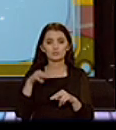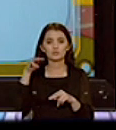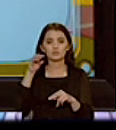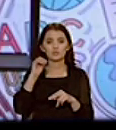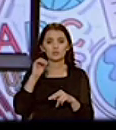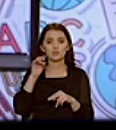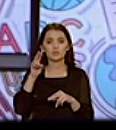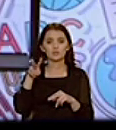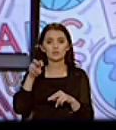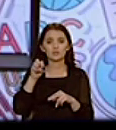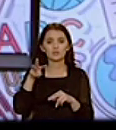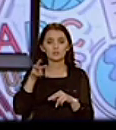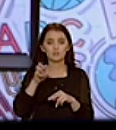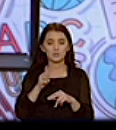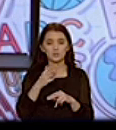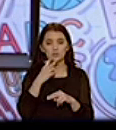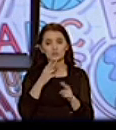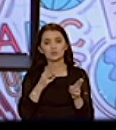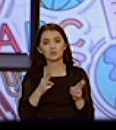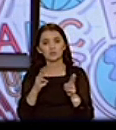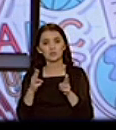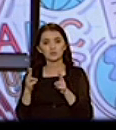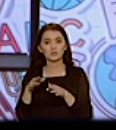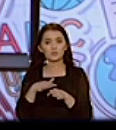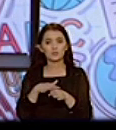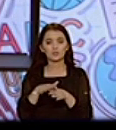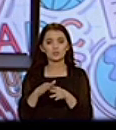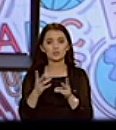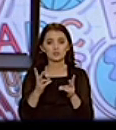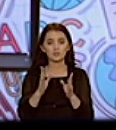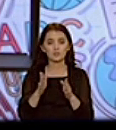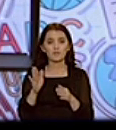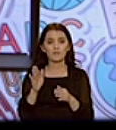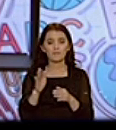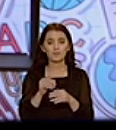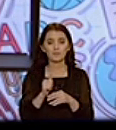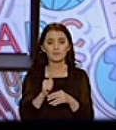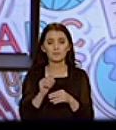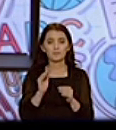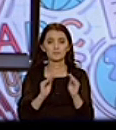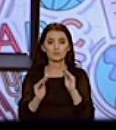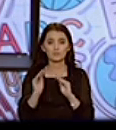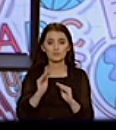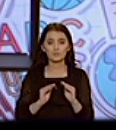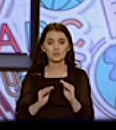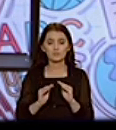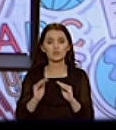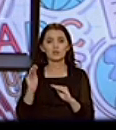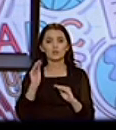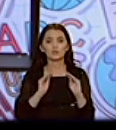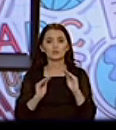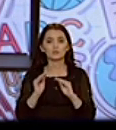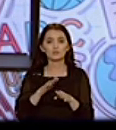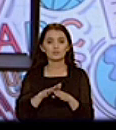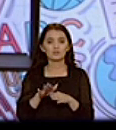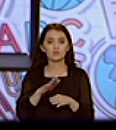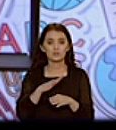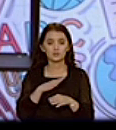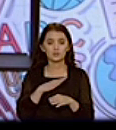tenglama tarzida bajarishingiz kerak bo'ladi va tenglama tuzib olamiz. Tuzib